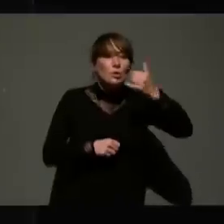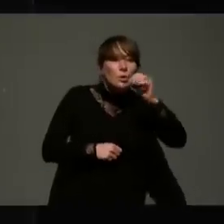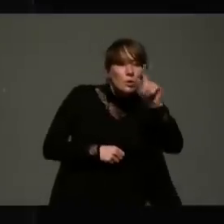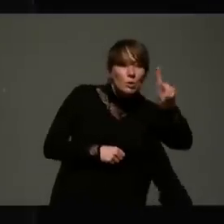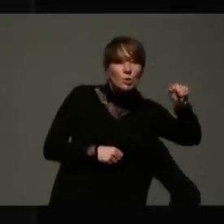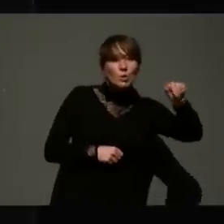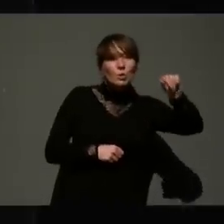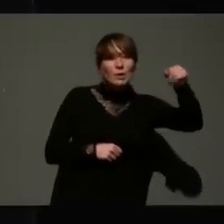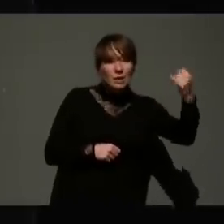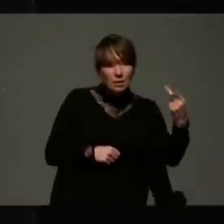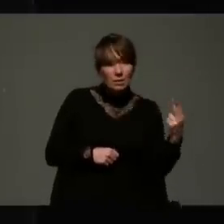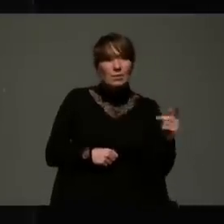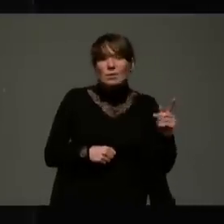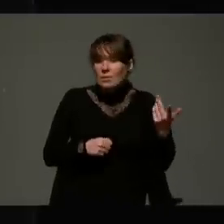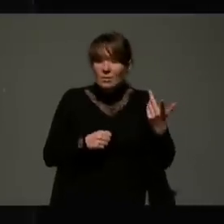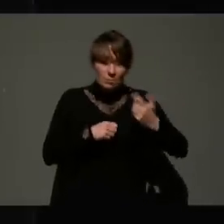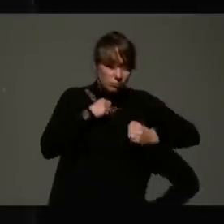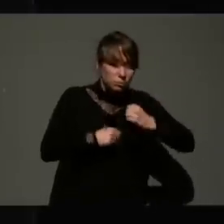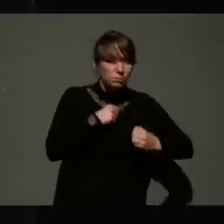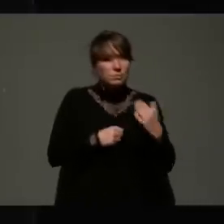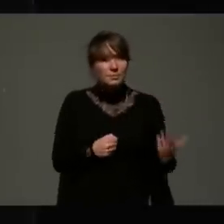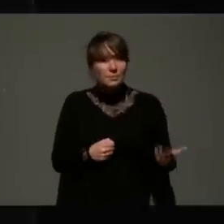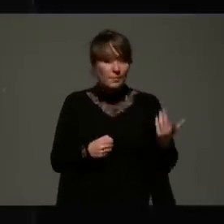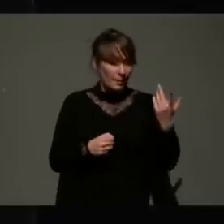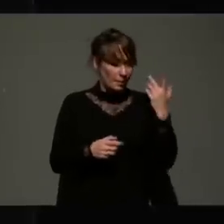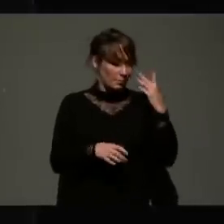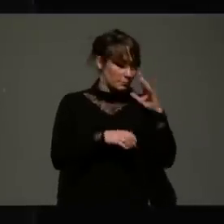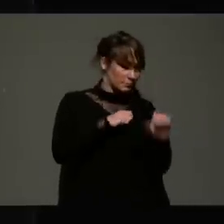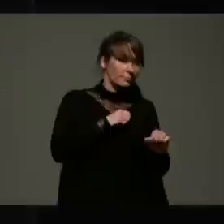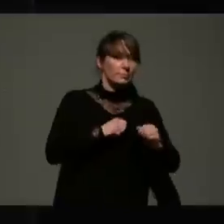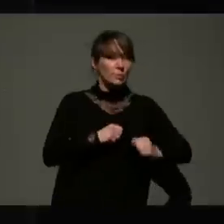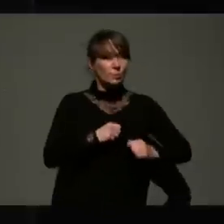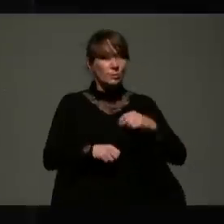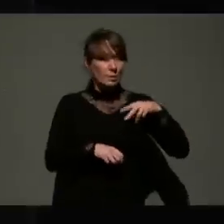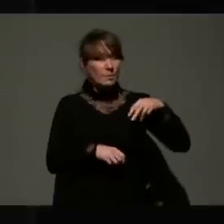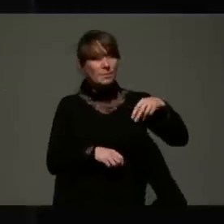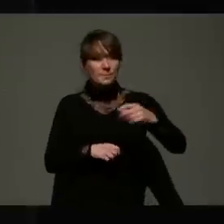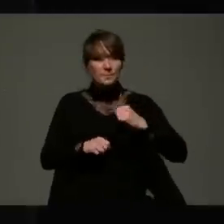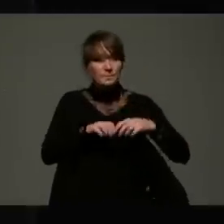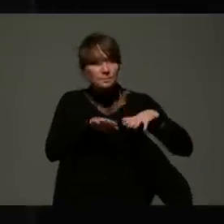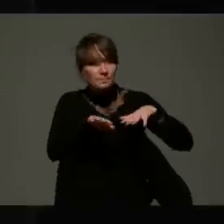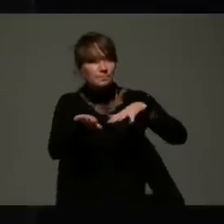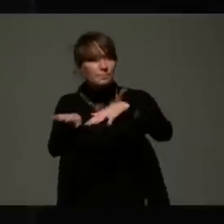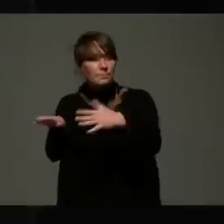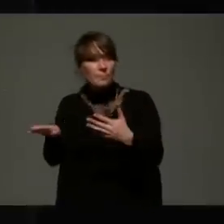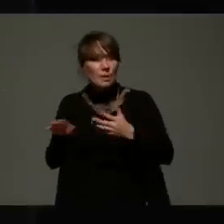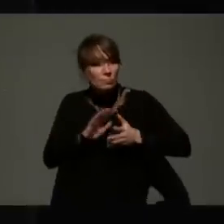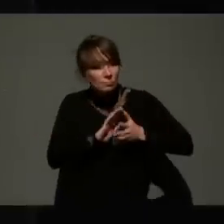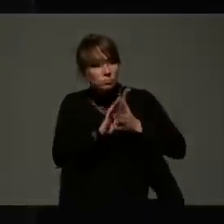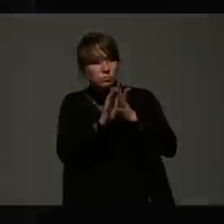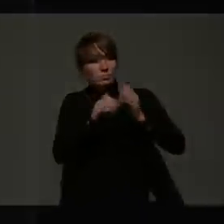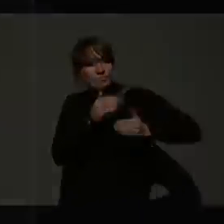on a vu éclore, justement, les courses à pied. Et puis, progressivement, on a vu